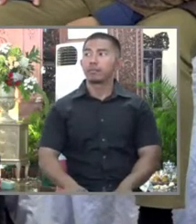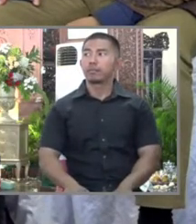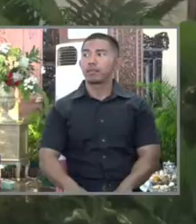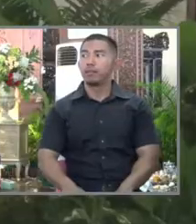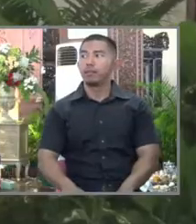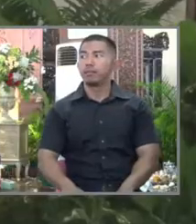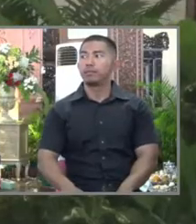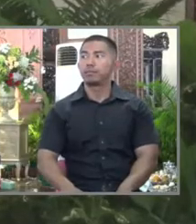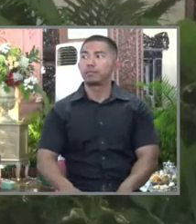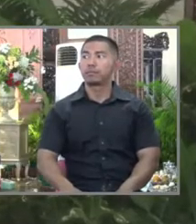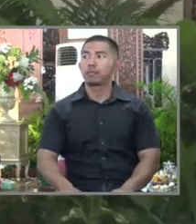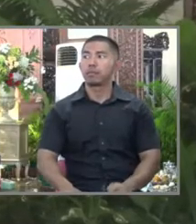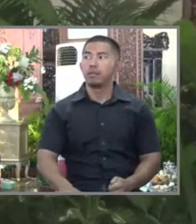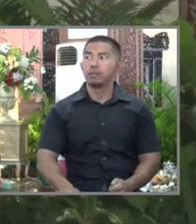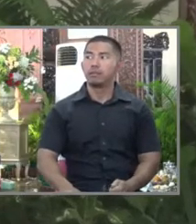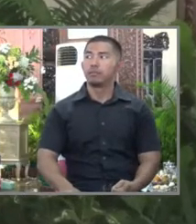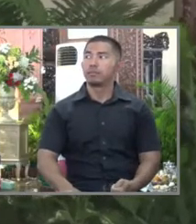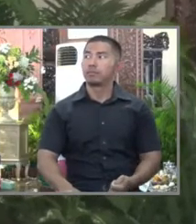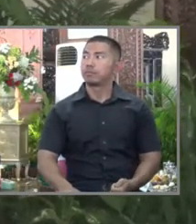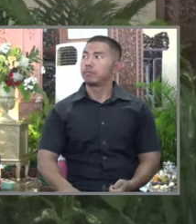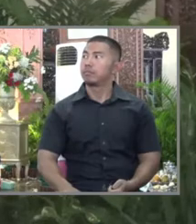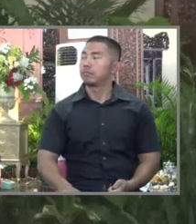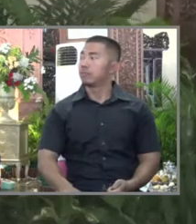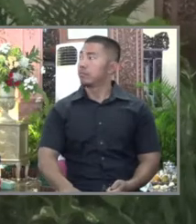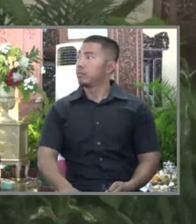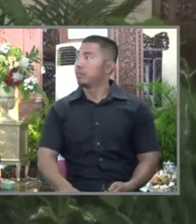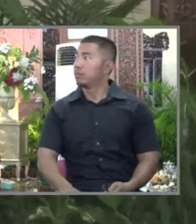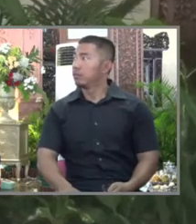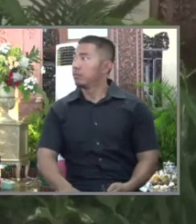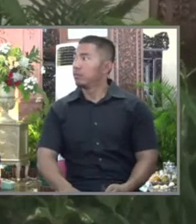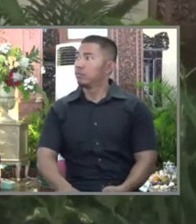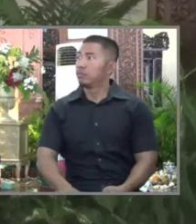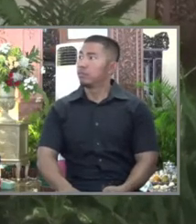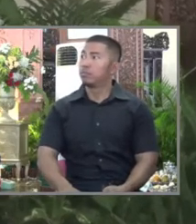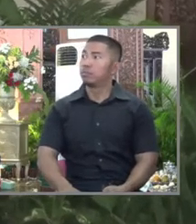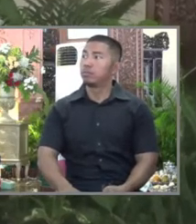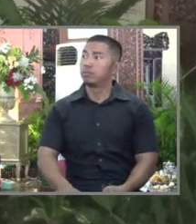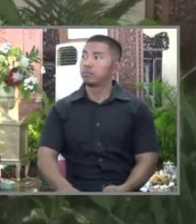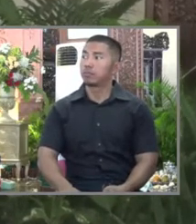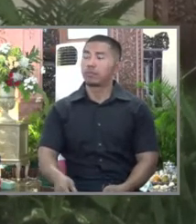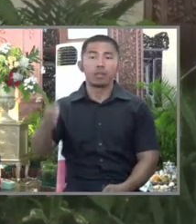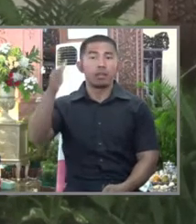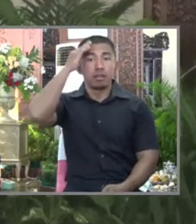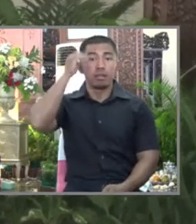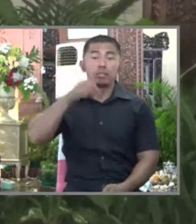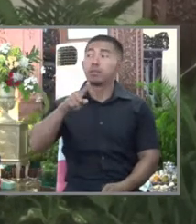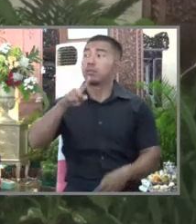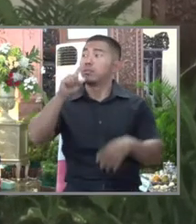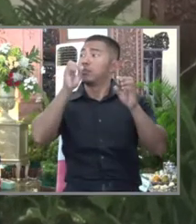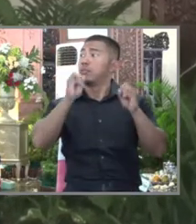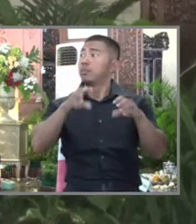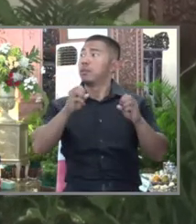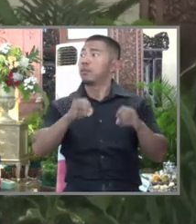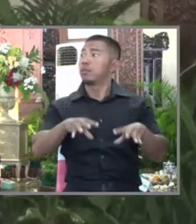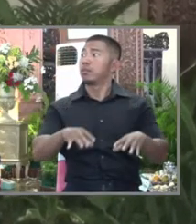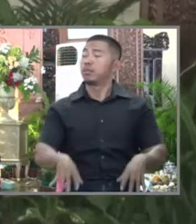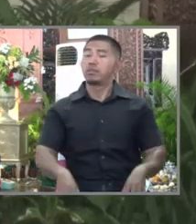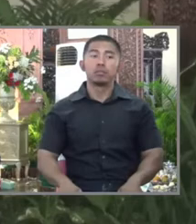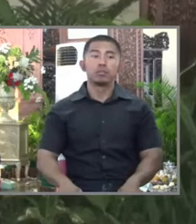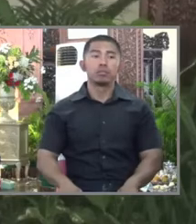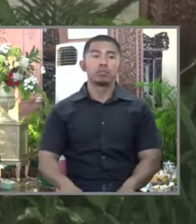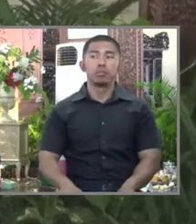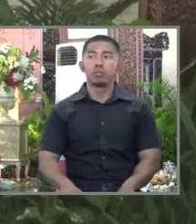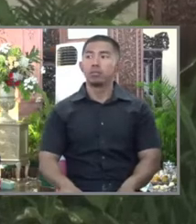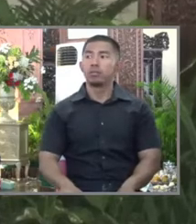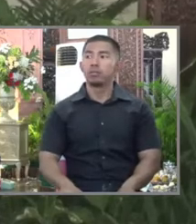hai hai hai hai Hai assalamualaikum warahmatullahi wabarakatuh